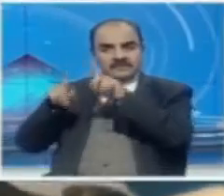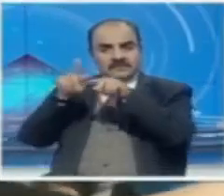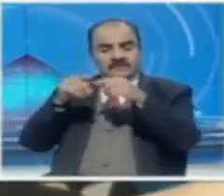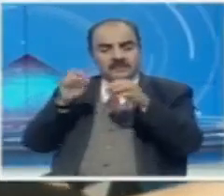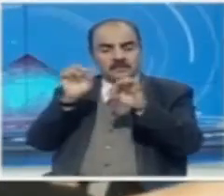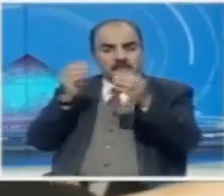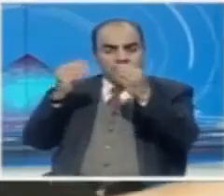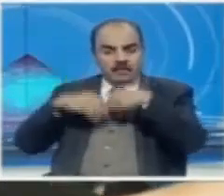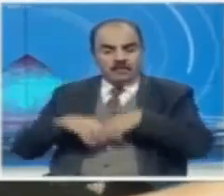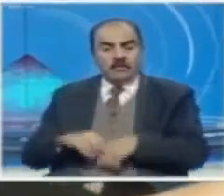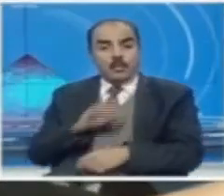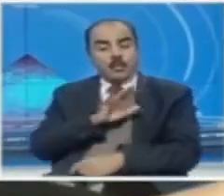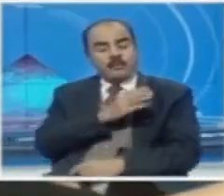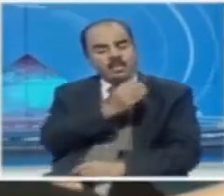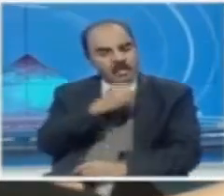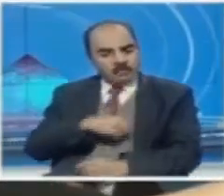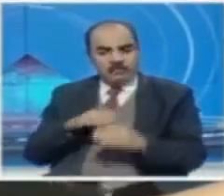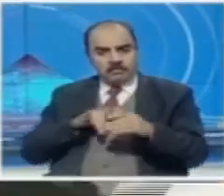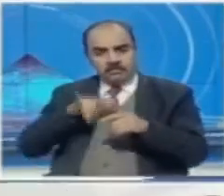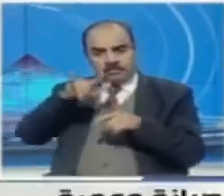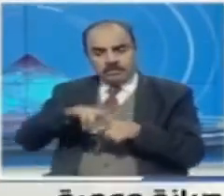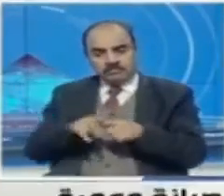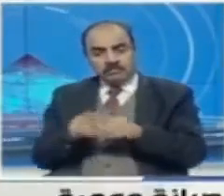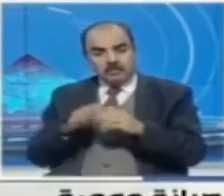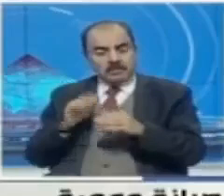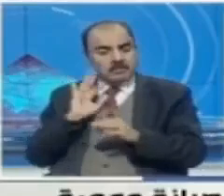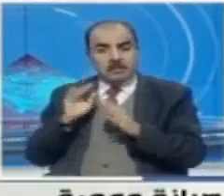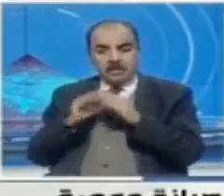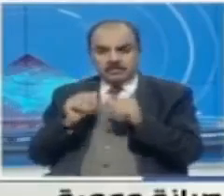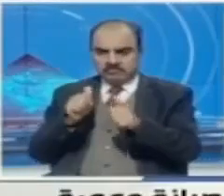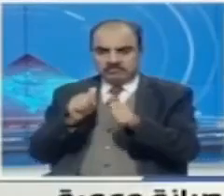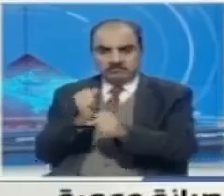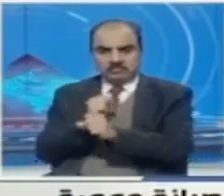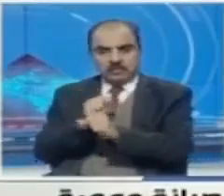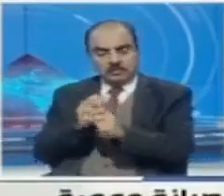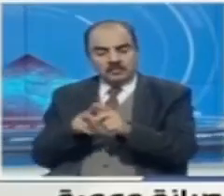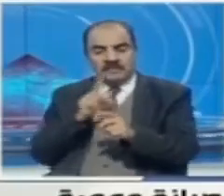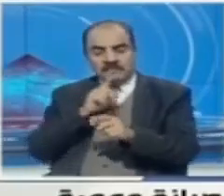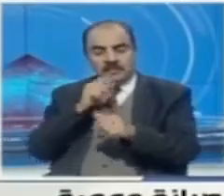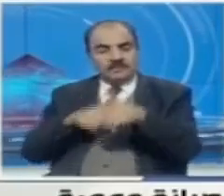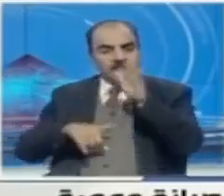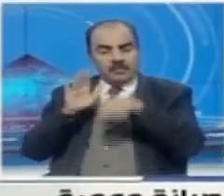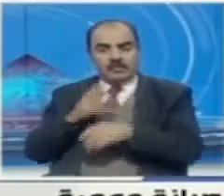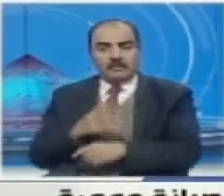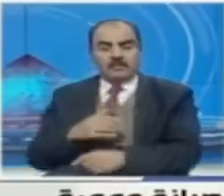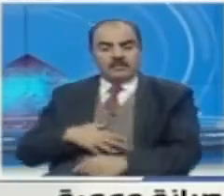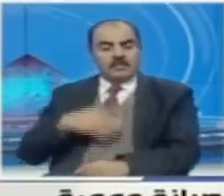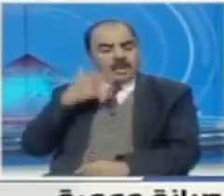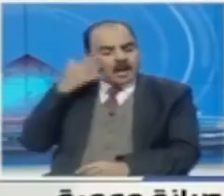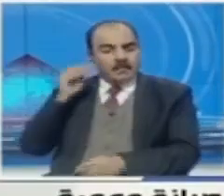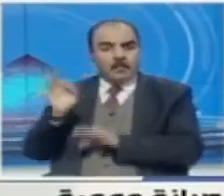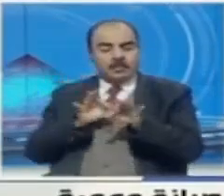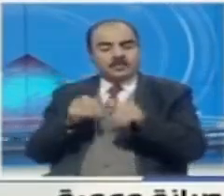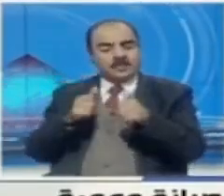منهم شركات أوروبية بتيجي تعمل أعمال الصيانة، معناها أن في ثقة كبيرة في إمكانيات ومهندسين شركة